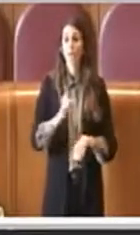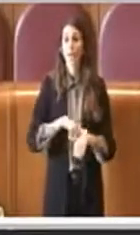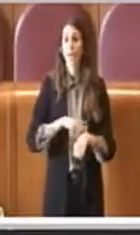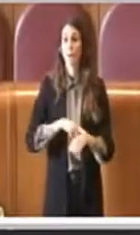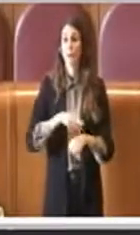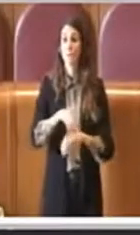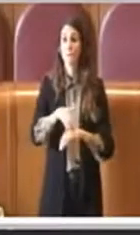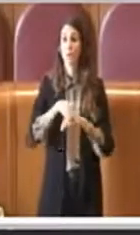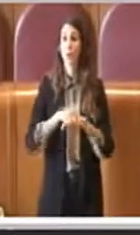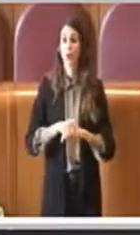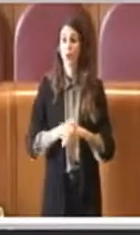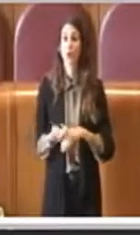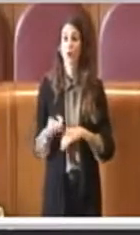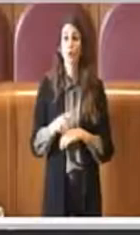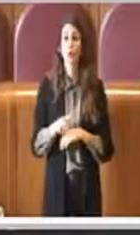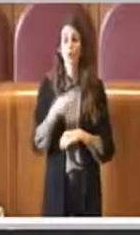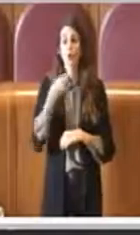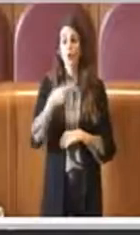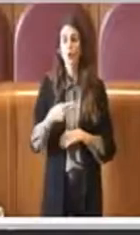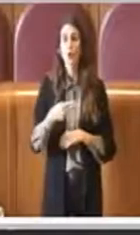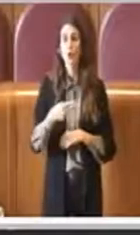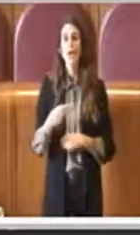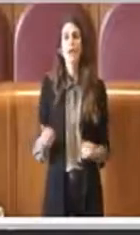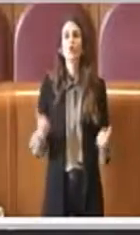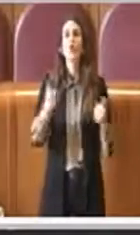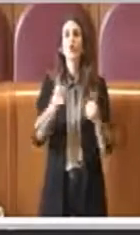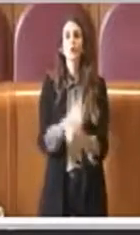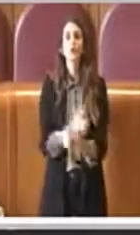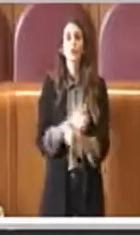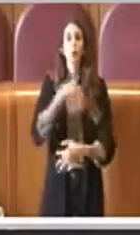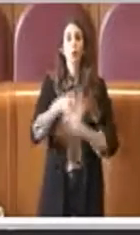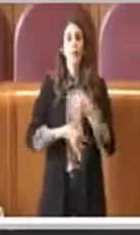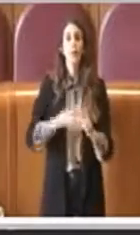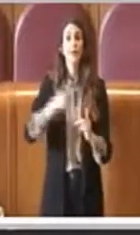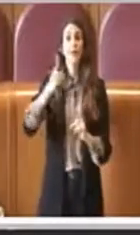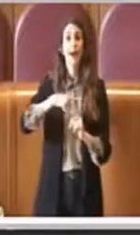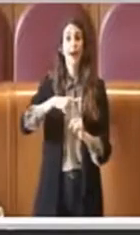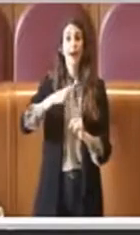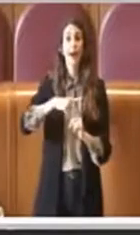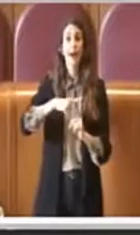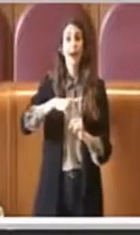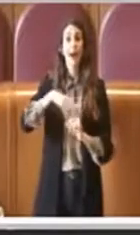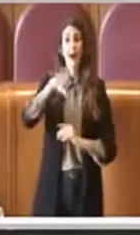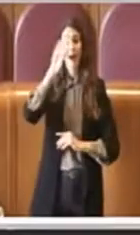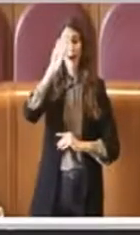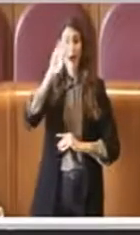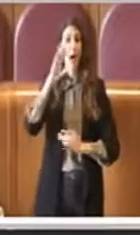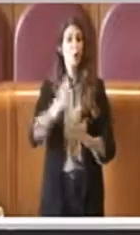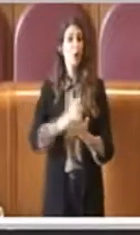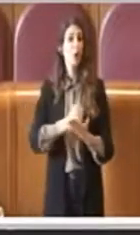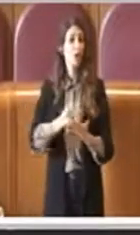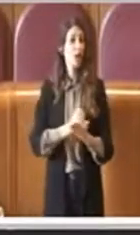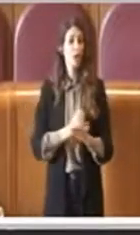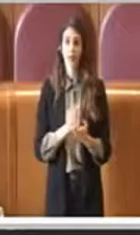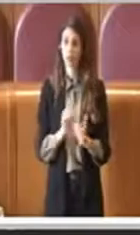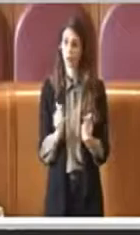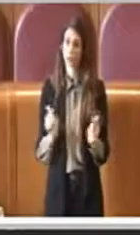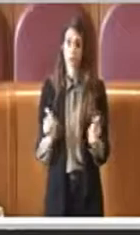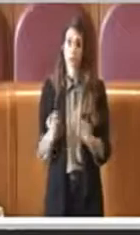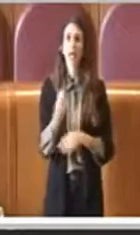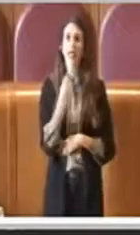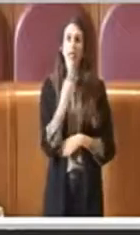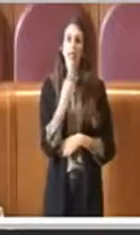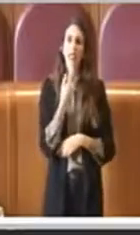suggerisce la parola stessa, sono dei sostituti alla guida, quindi non sono titolari di licenza, un po' tutti, sia i sostituti stessi, ma anche titolari